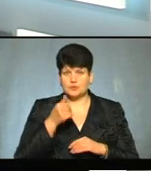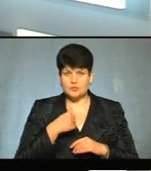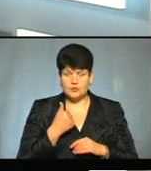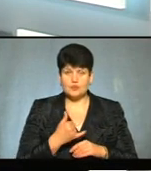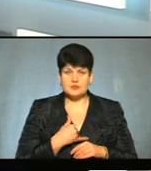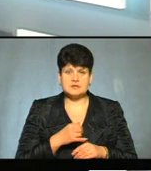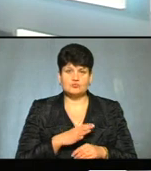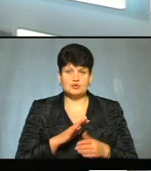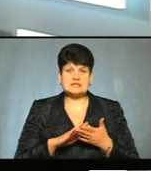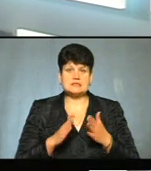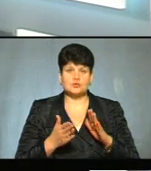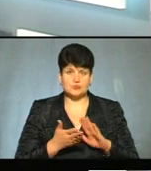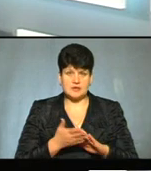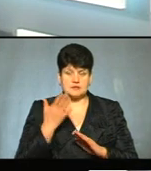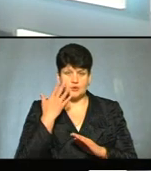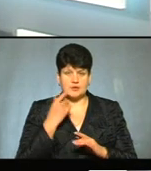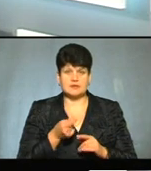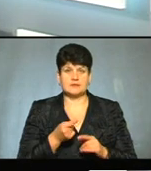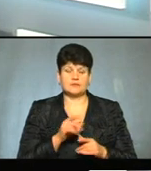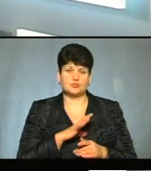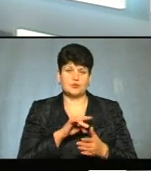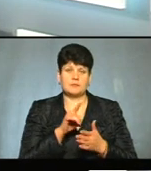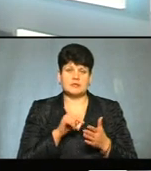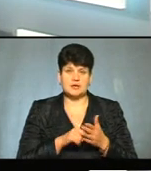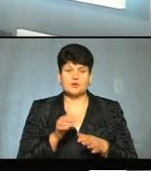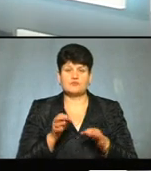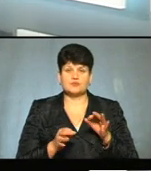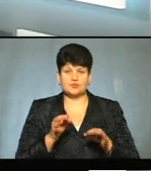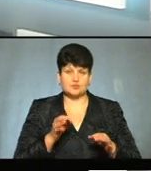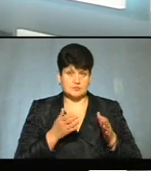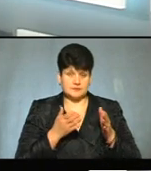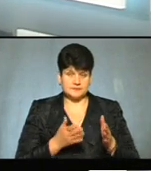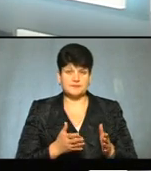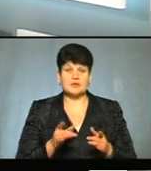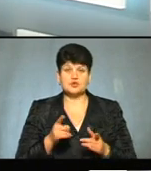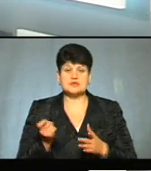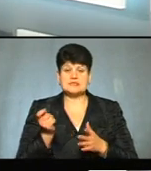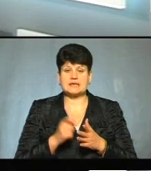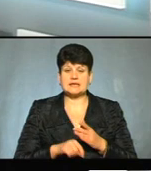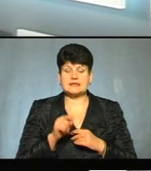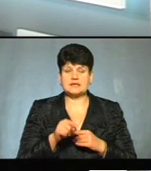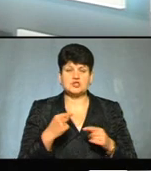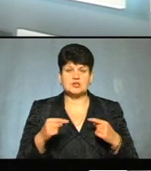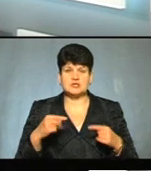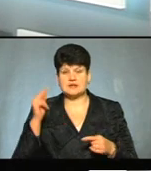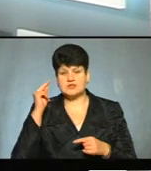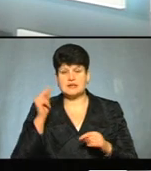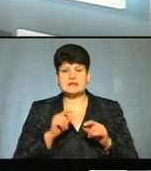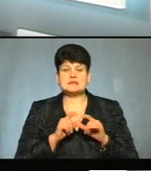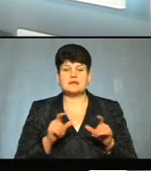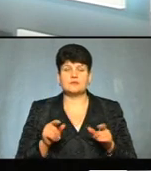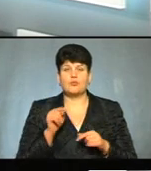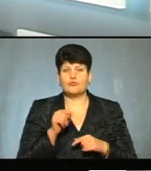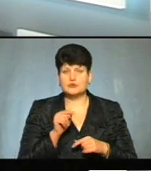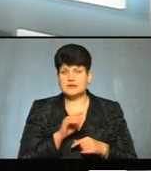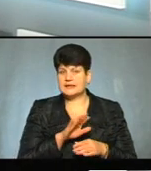минулоріч. І в нас були ситуації, коли виносилося питання в судовому порядку щодо закриття тих чи інших навчальних